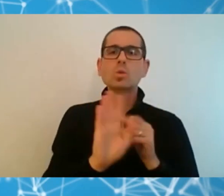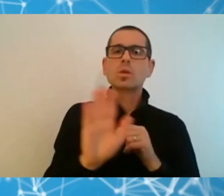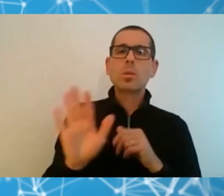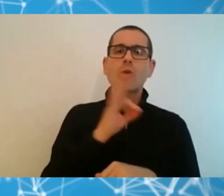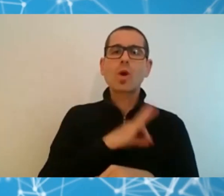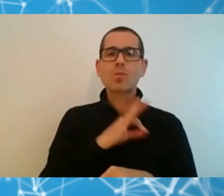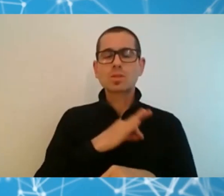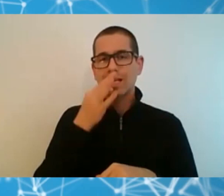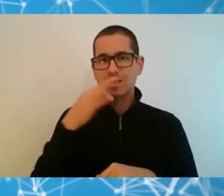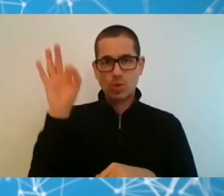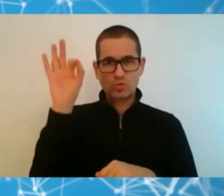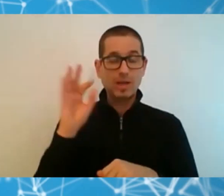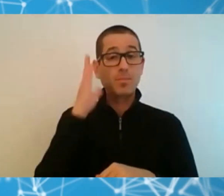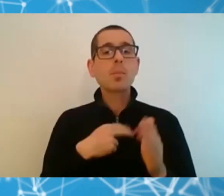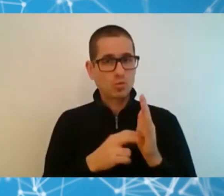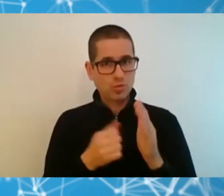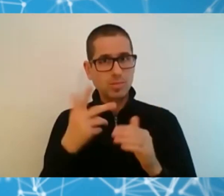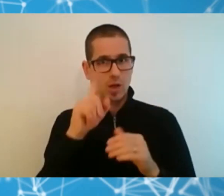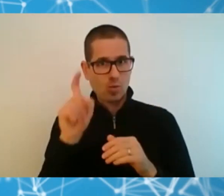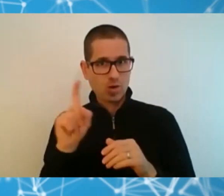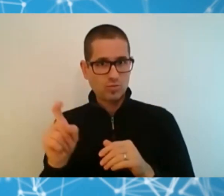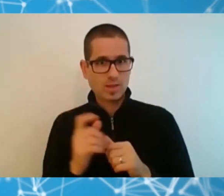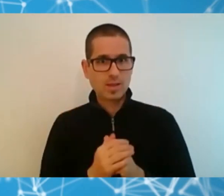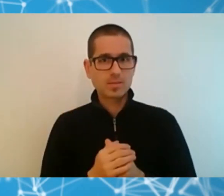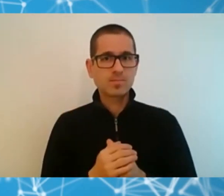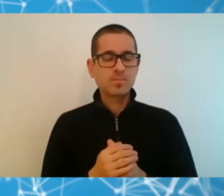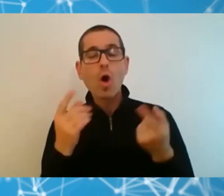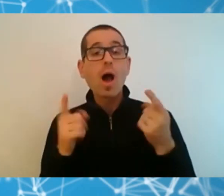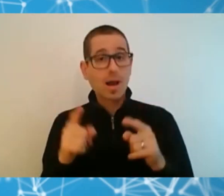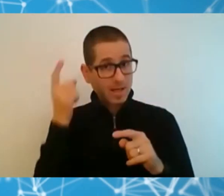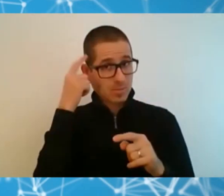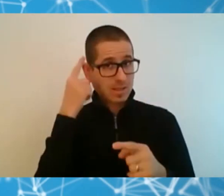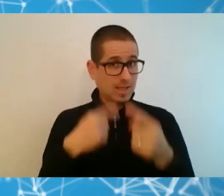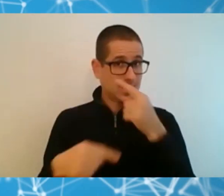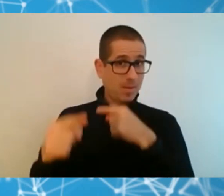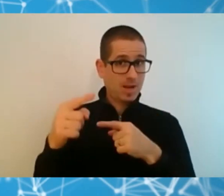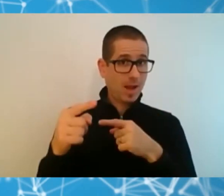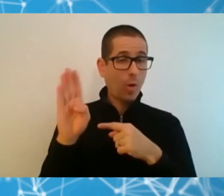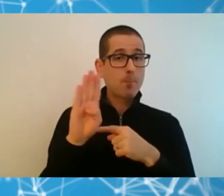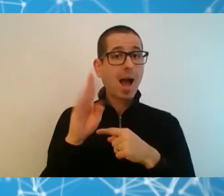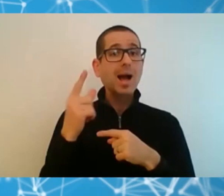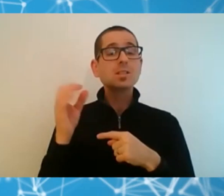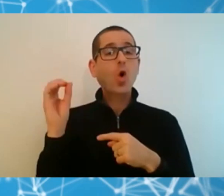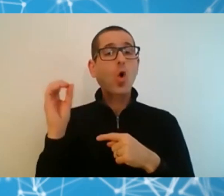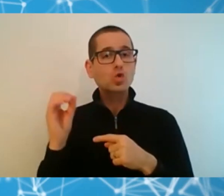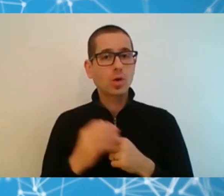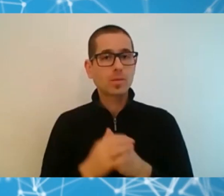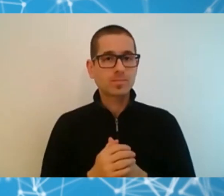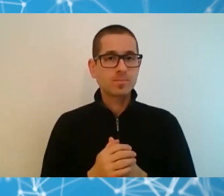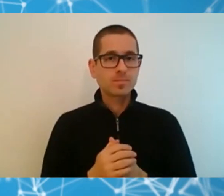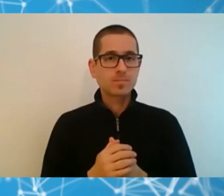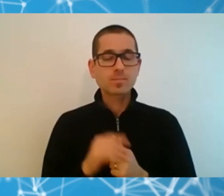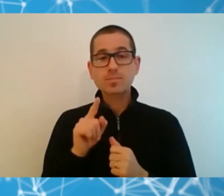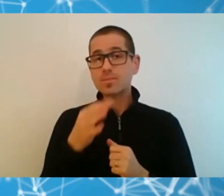Imam še eno vprašanje za vas. je smiselna zamenjava bahe z